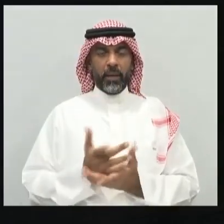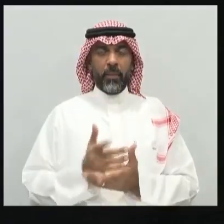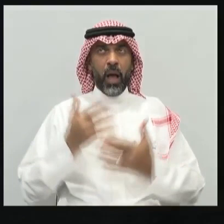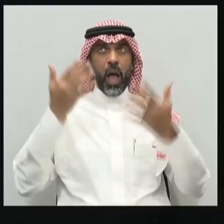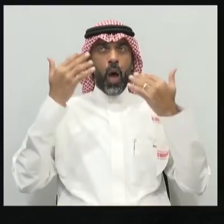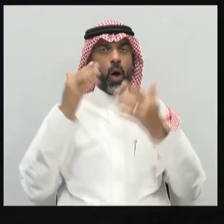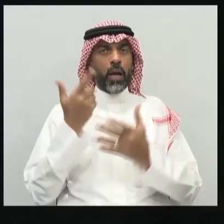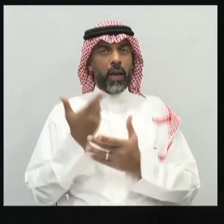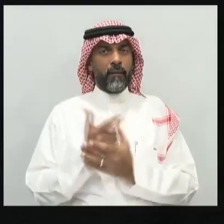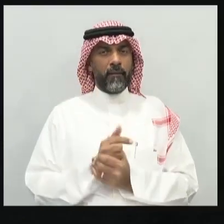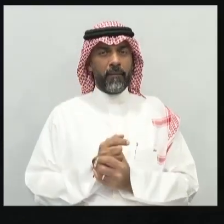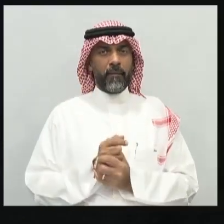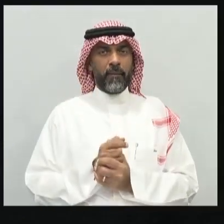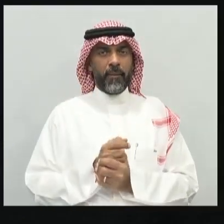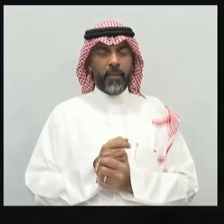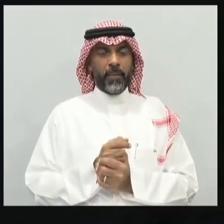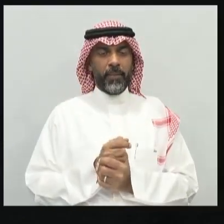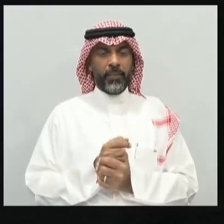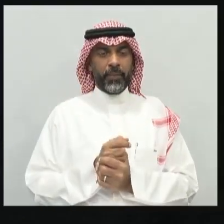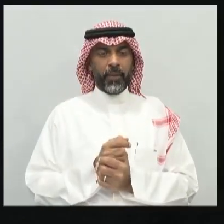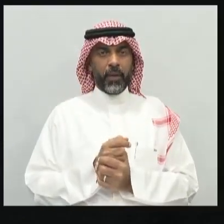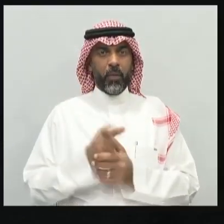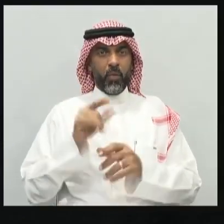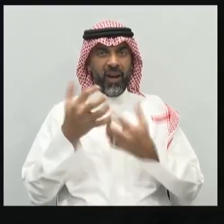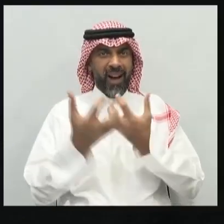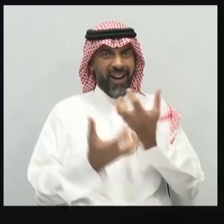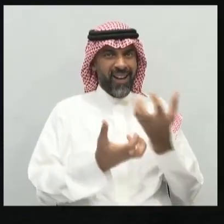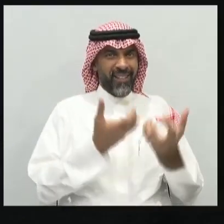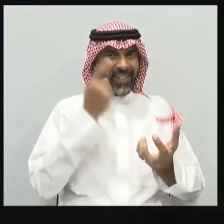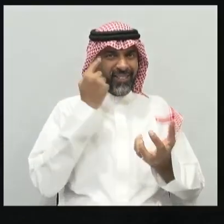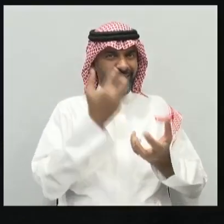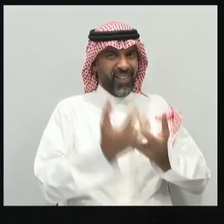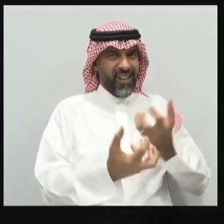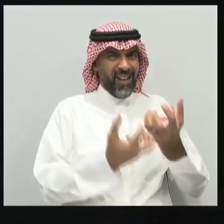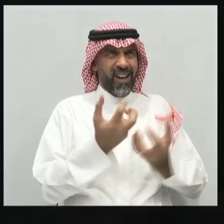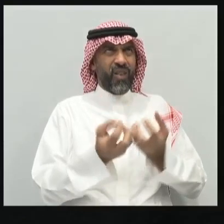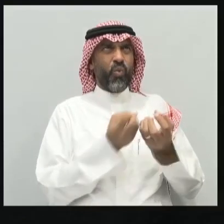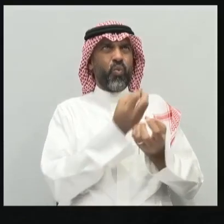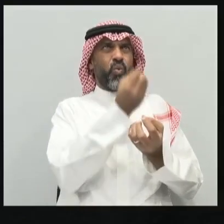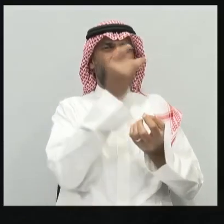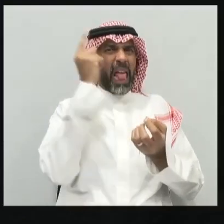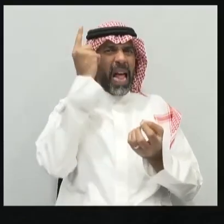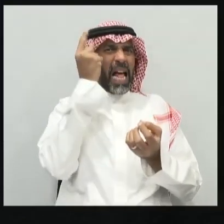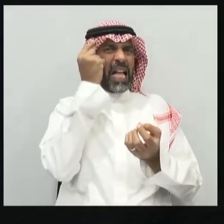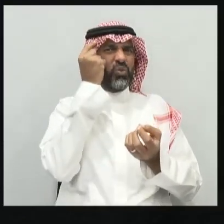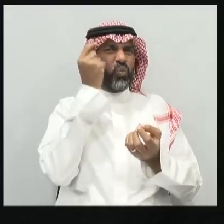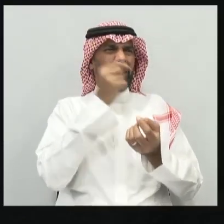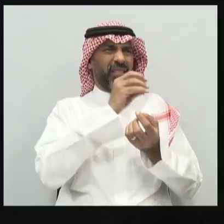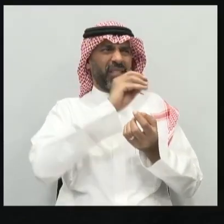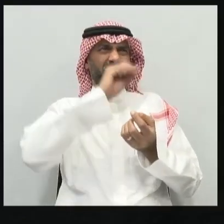احنا الهواء ممتازين الحرائق اللي تطلع والدخان السيارات هذا يضر الهواء بنقوله